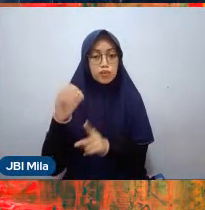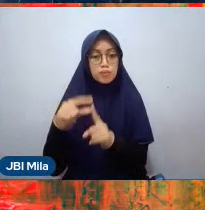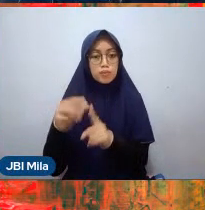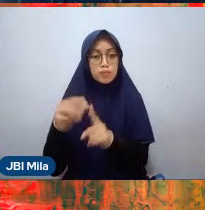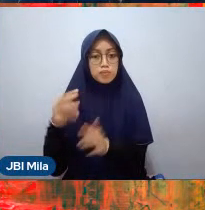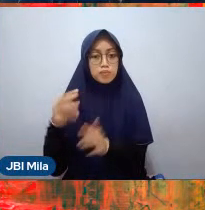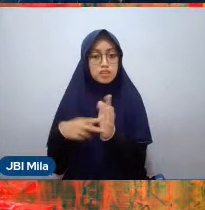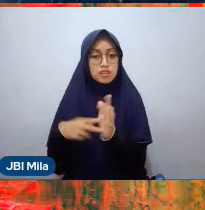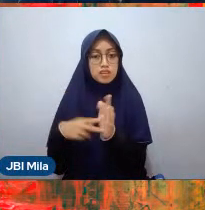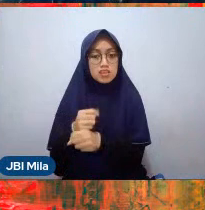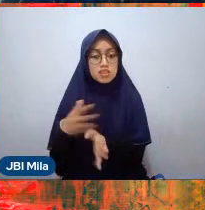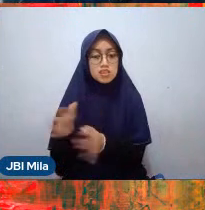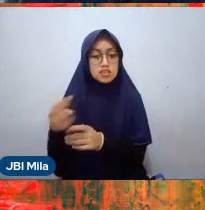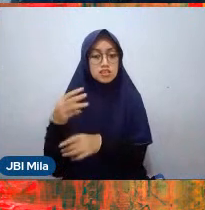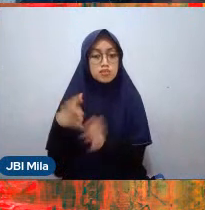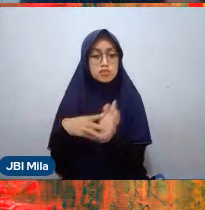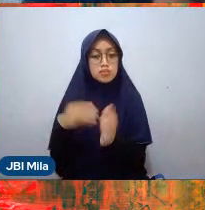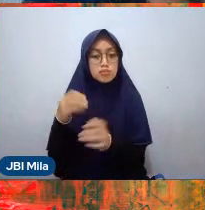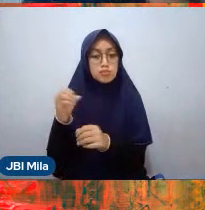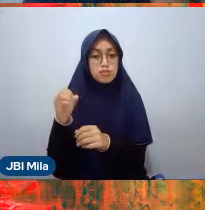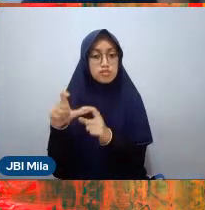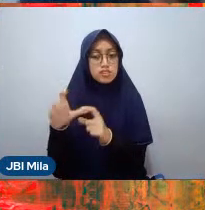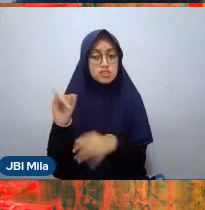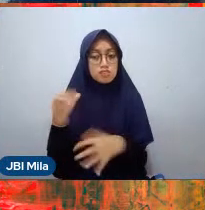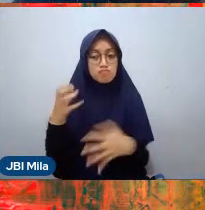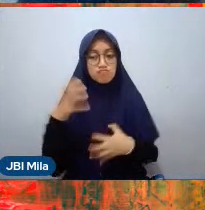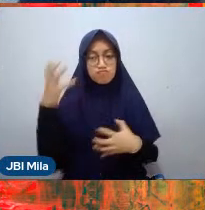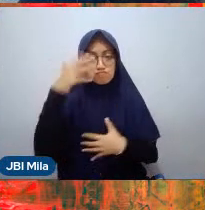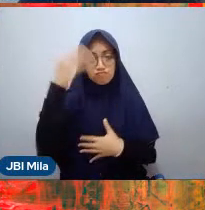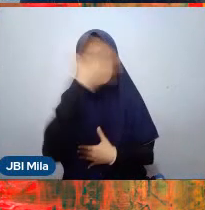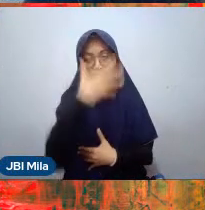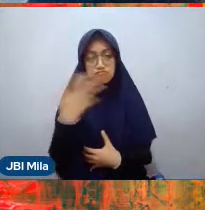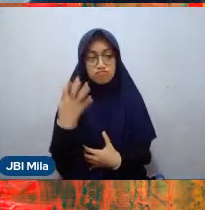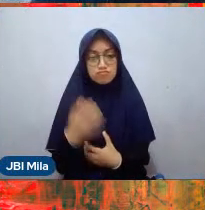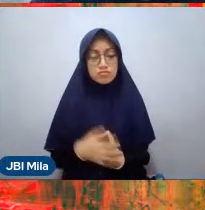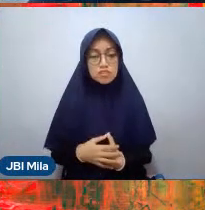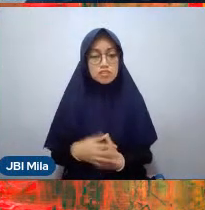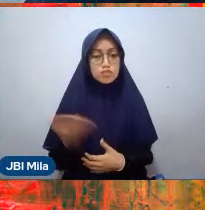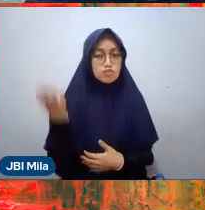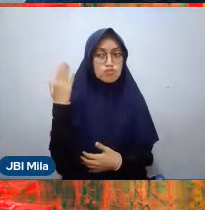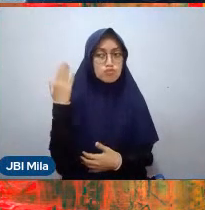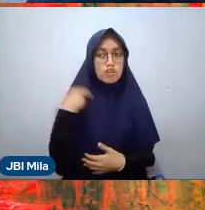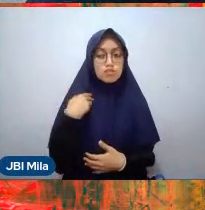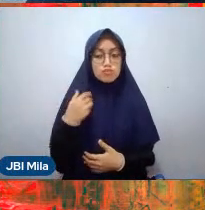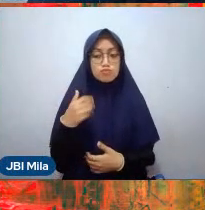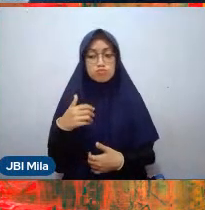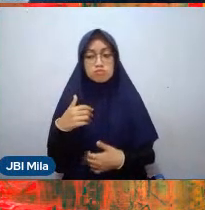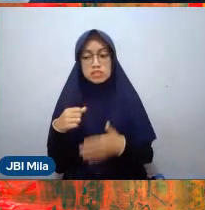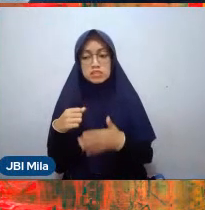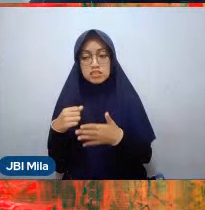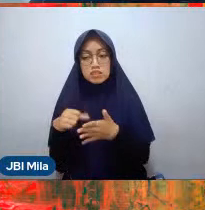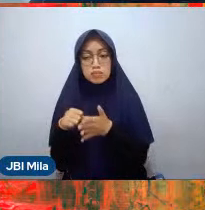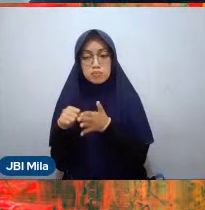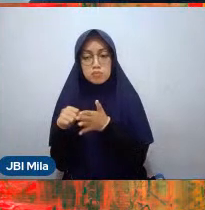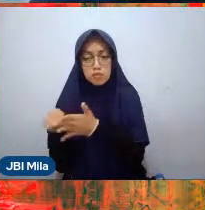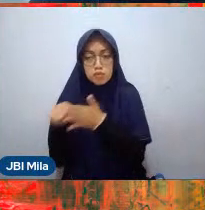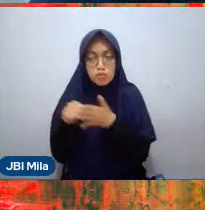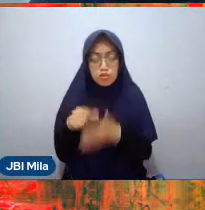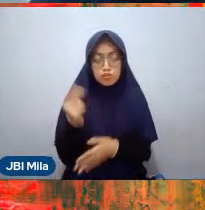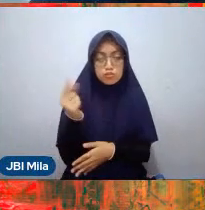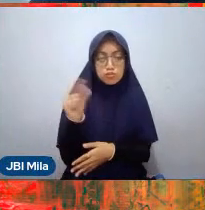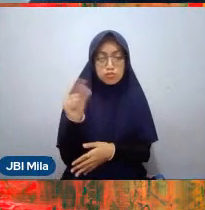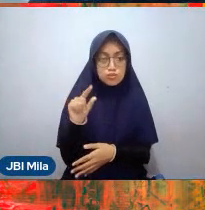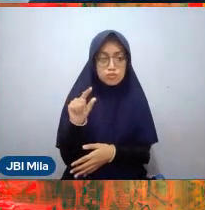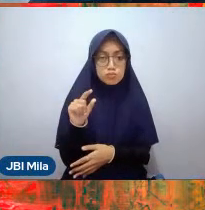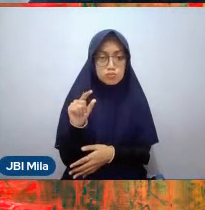Nah, jadi si topeng emosi ini pernah saya lakukan waktu dulu saya diminta untuk intervensi kasus kekerasan, kasus